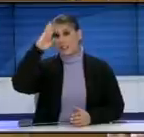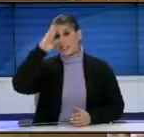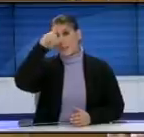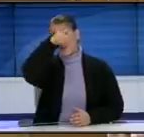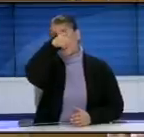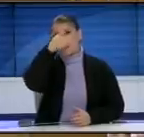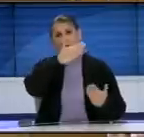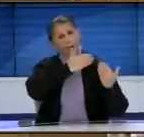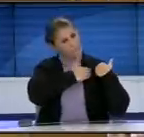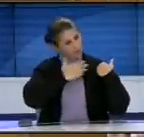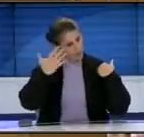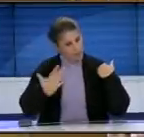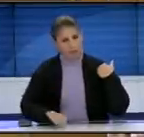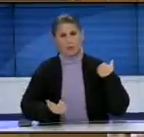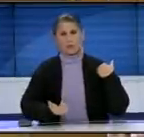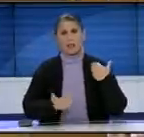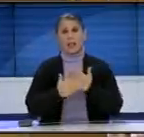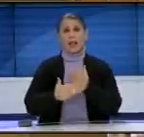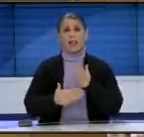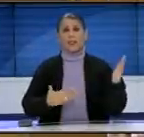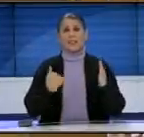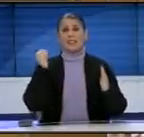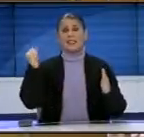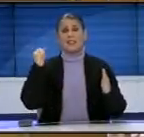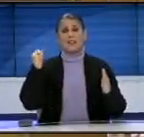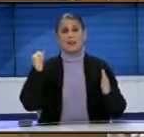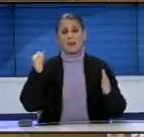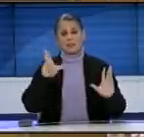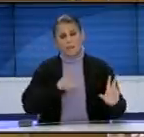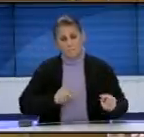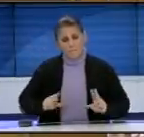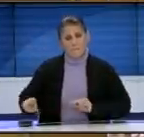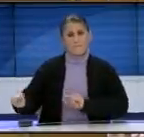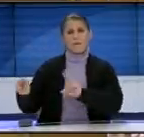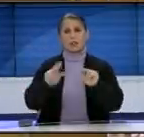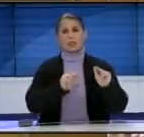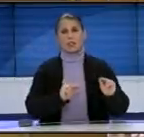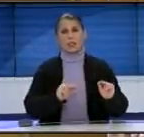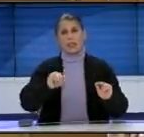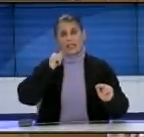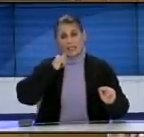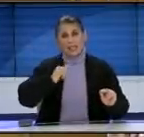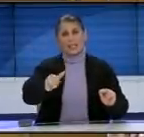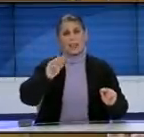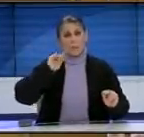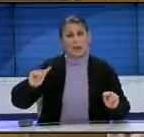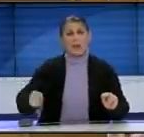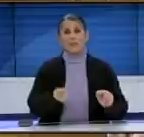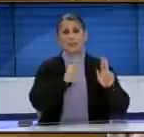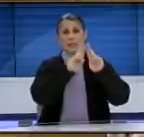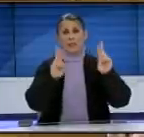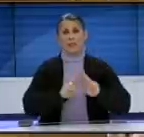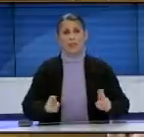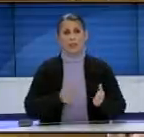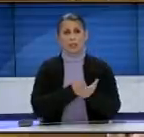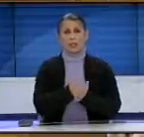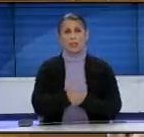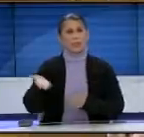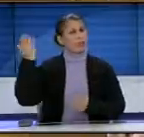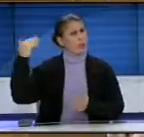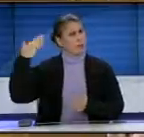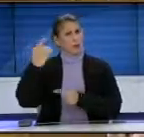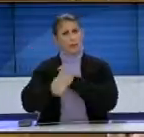Αμερικής, τις δυτικές δυνάμεις συνολικά, για την διαρκή παραβίαση του διεθνούς δικαίου όλα τα προηγούμενα